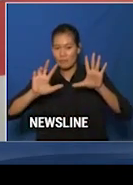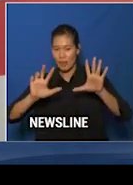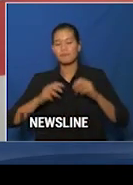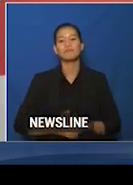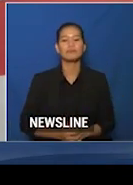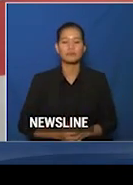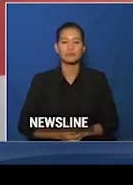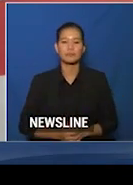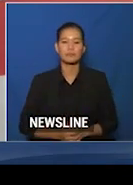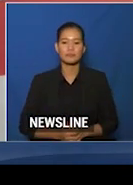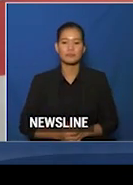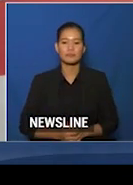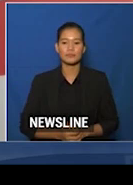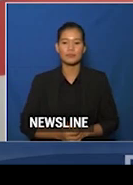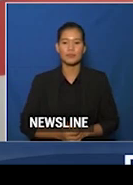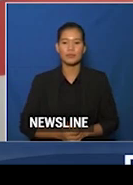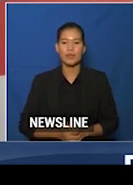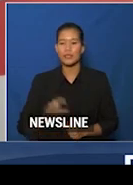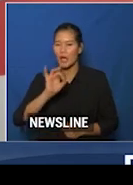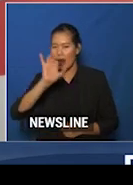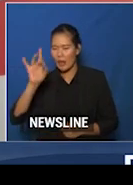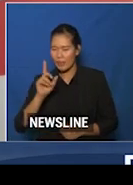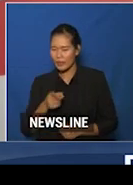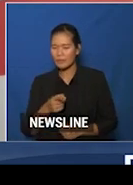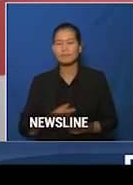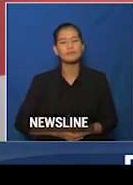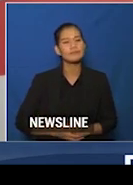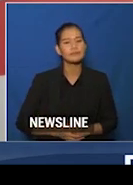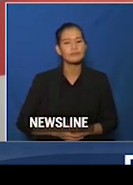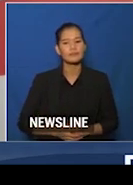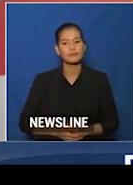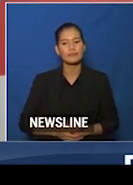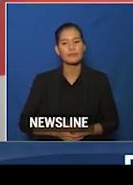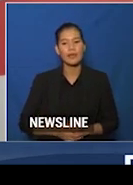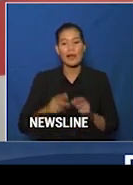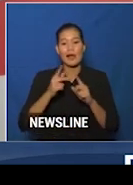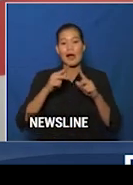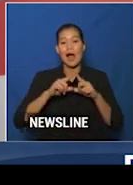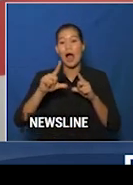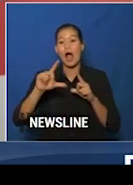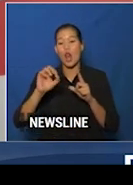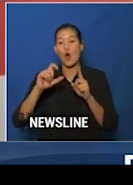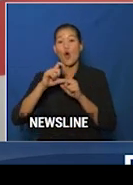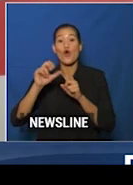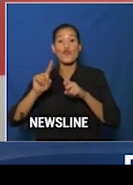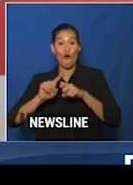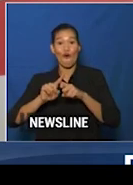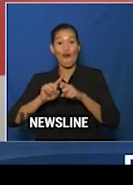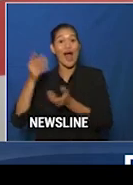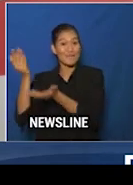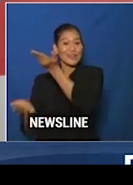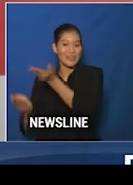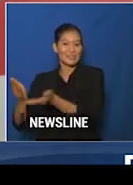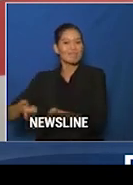Hai Kemudian beberapa yunikon seperti haluu dog Hai kemudian